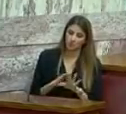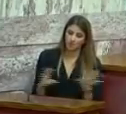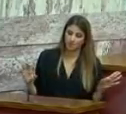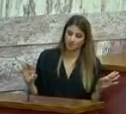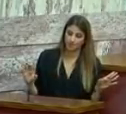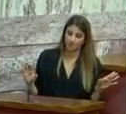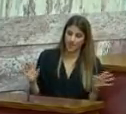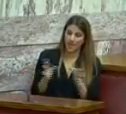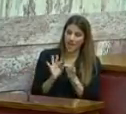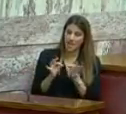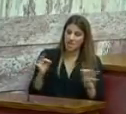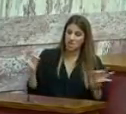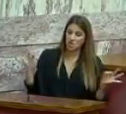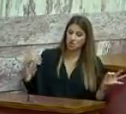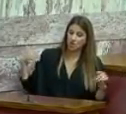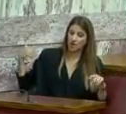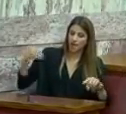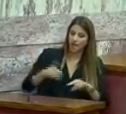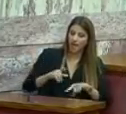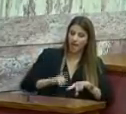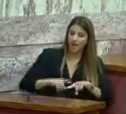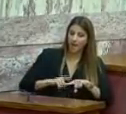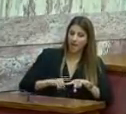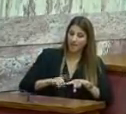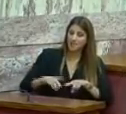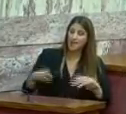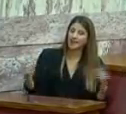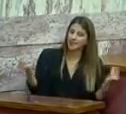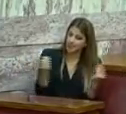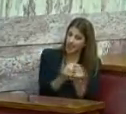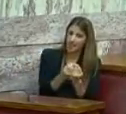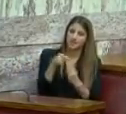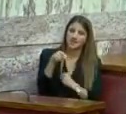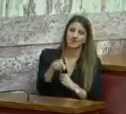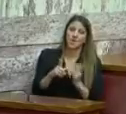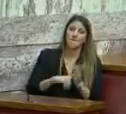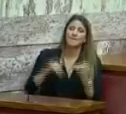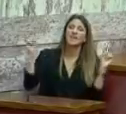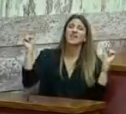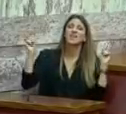και νομικά αντιστοιχεί με ένα τεράστιο ναι